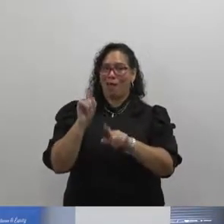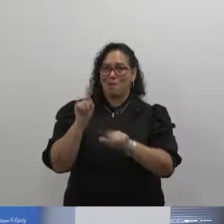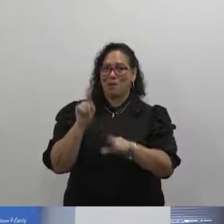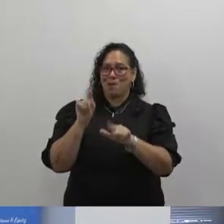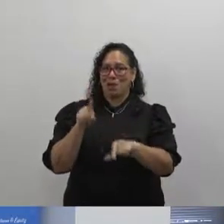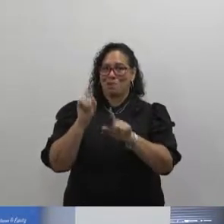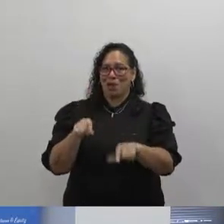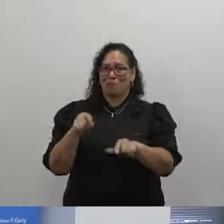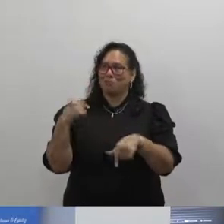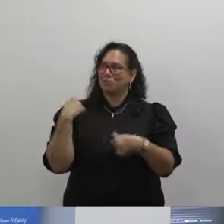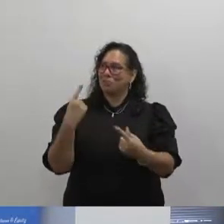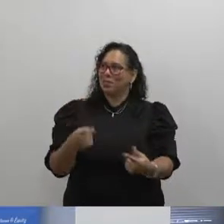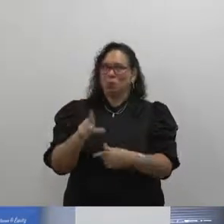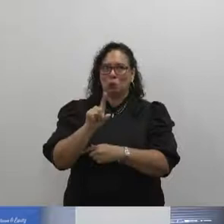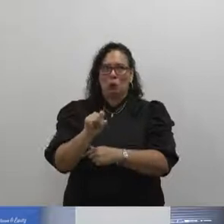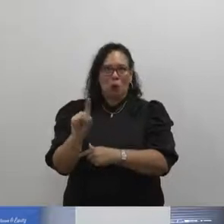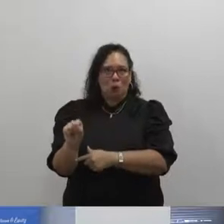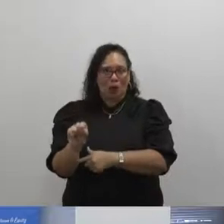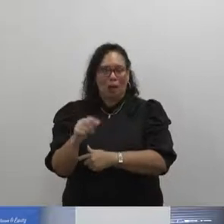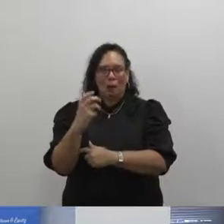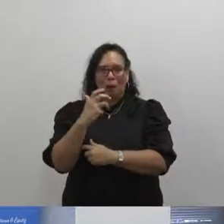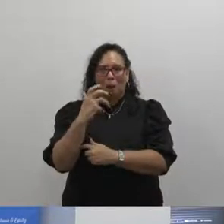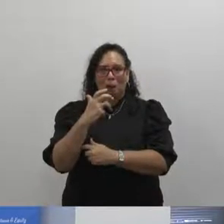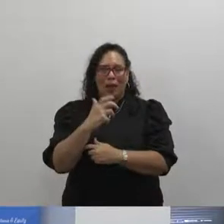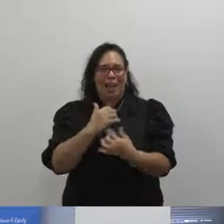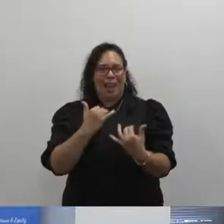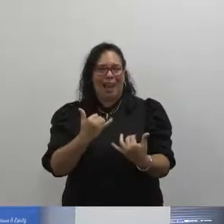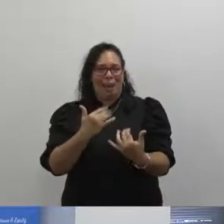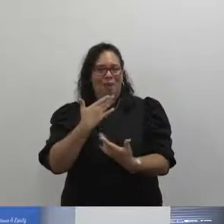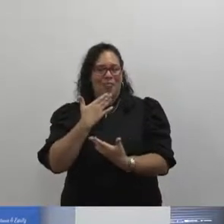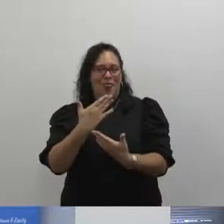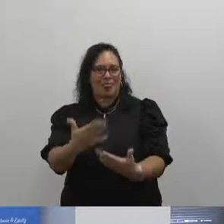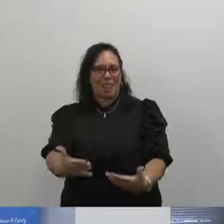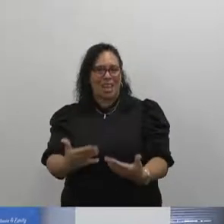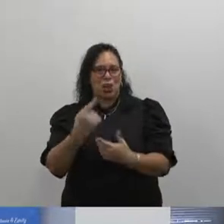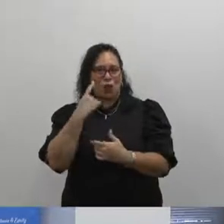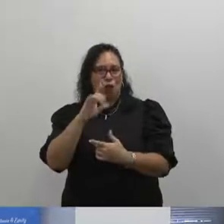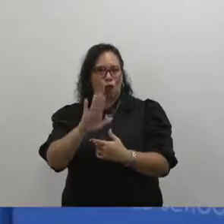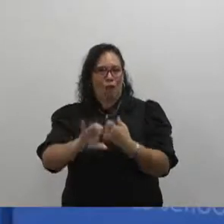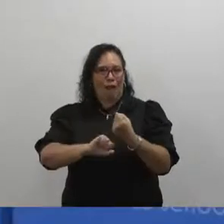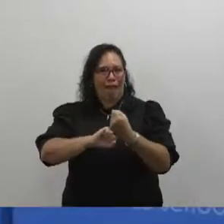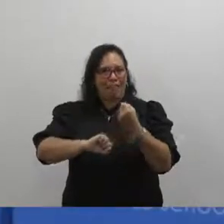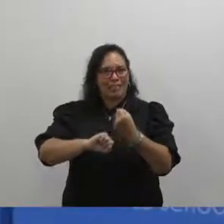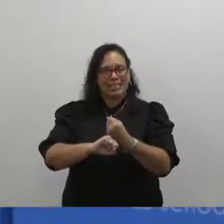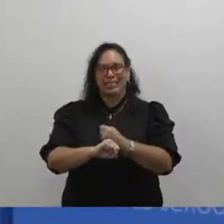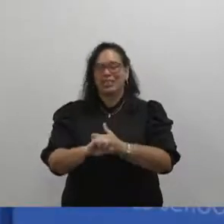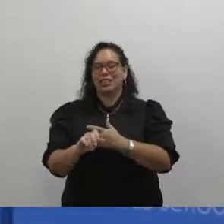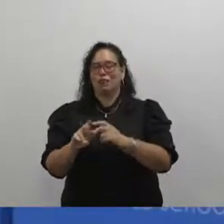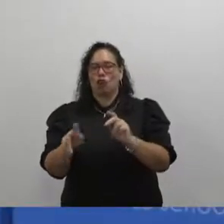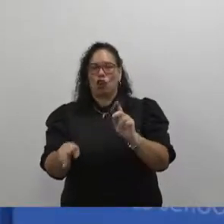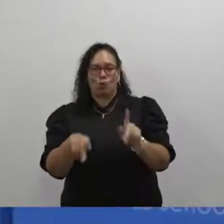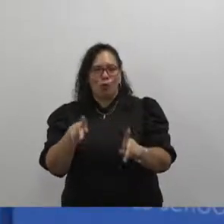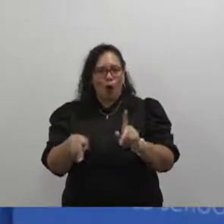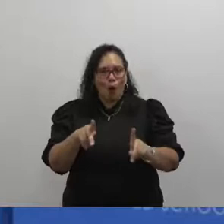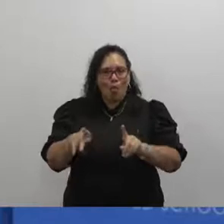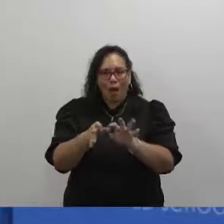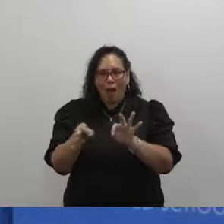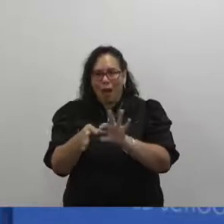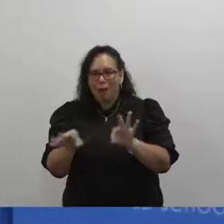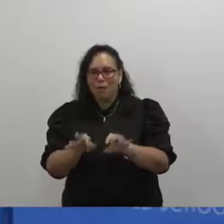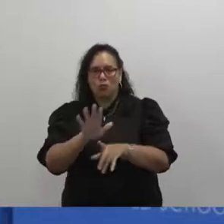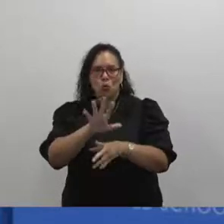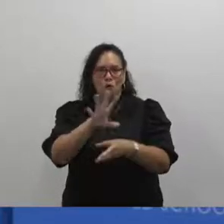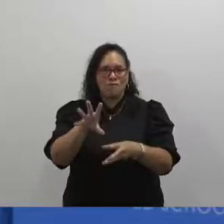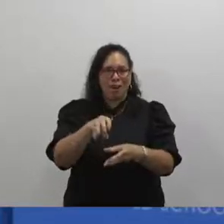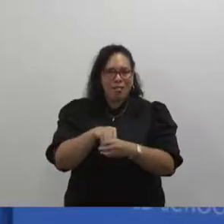dương đăng ngay xa rồi bỏ dương tài anh tài một châu rùm thư sẽ kết thúc lãnh ca tăng bị chân mà phây cần lòng phật mộc xôm ọ côn đòi bàn